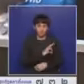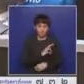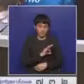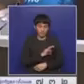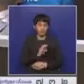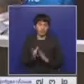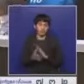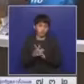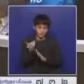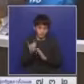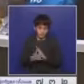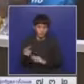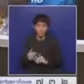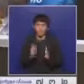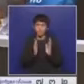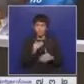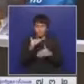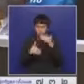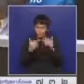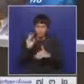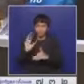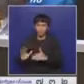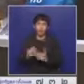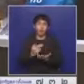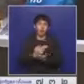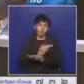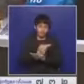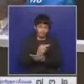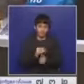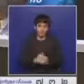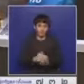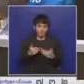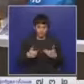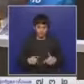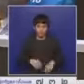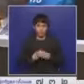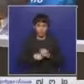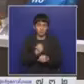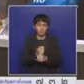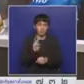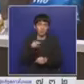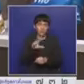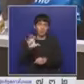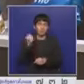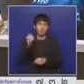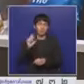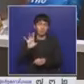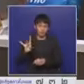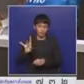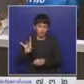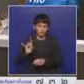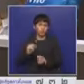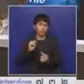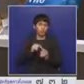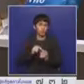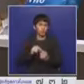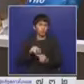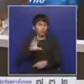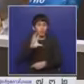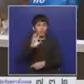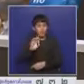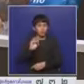กิจกรรมของรามคำแหงเกิดปี 218ครับยุค 90อยู่ในรอยต่อระหว่างคนรุ่น